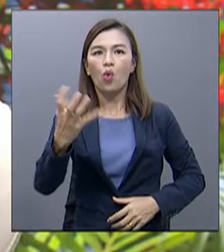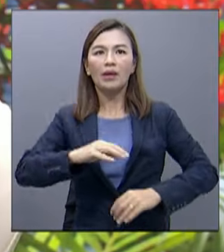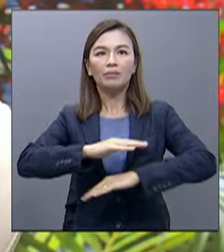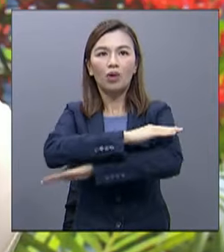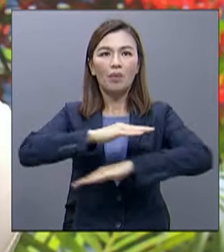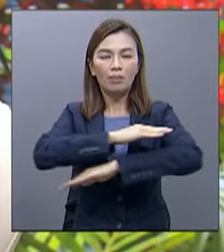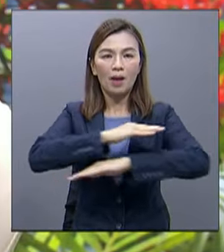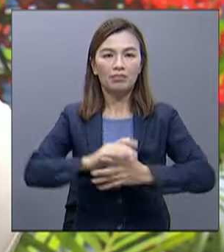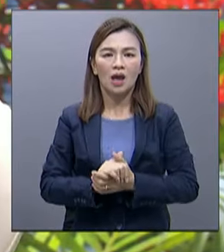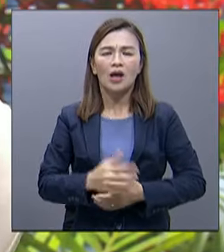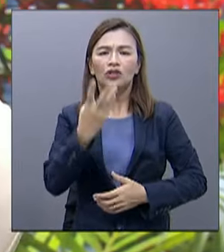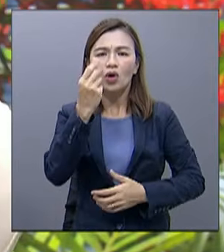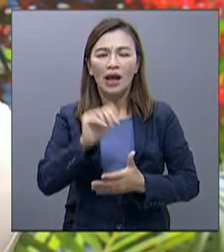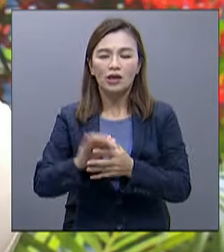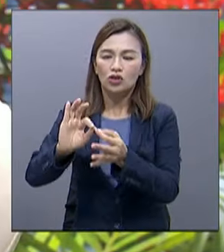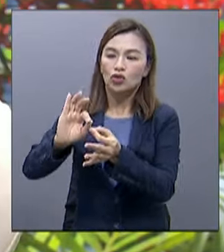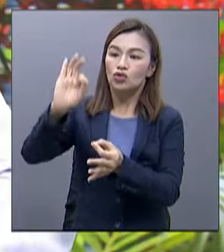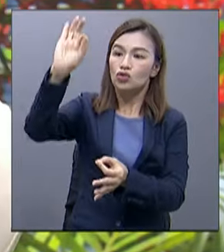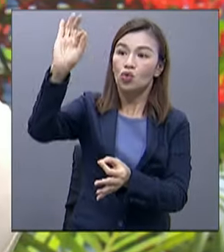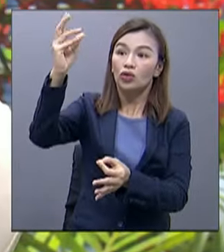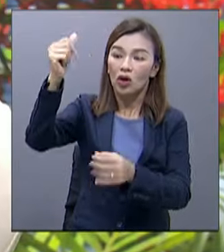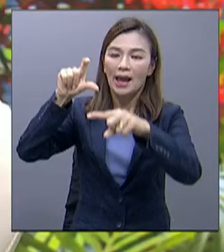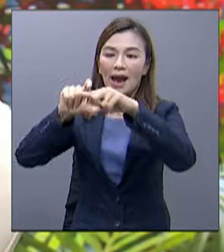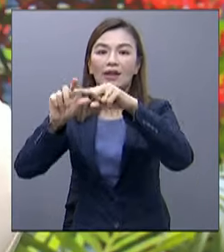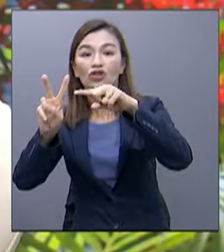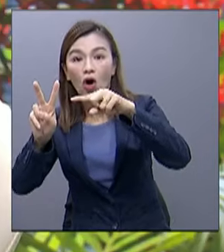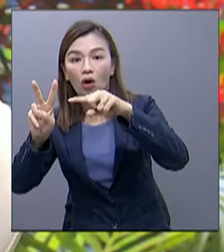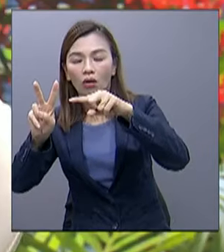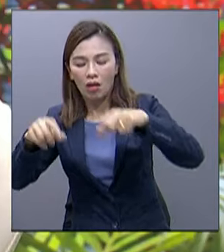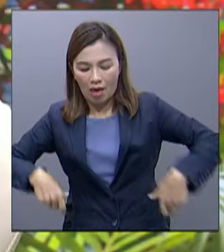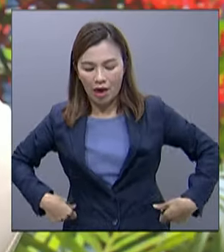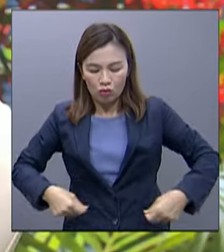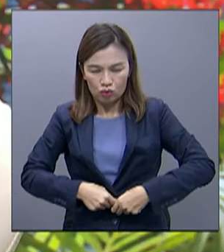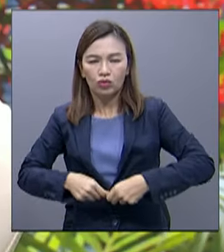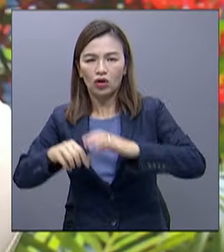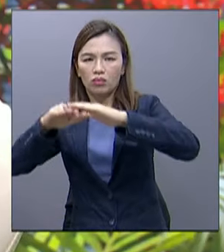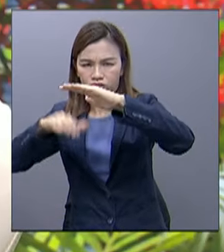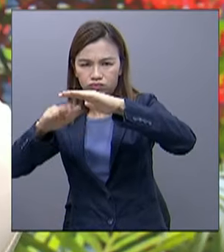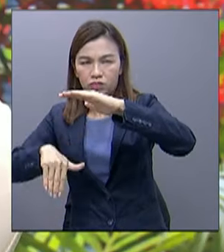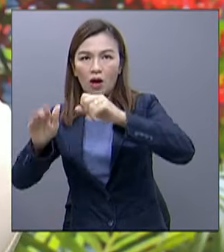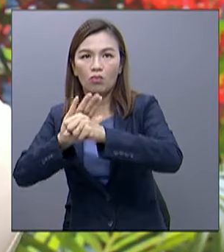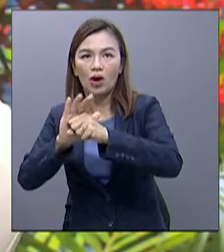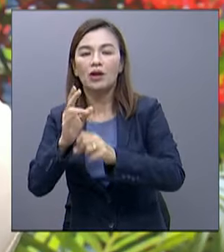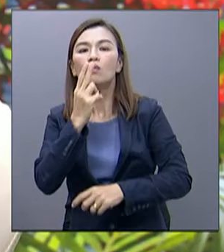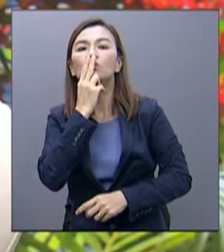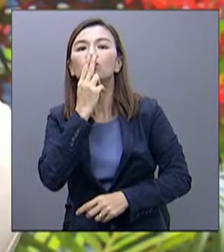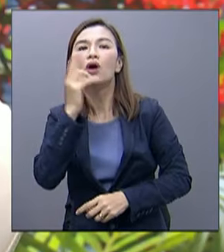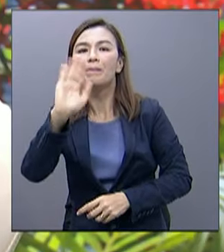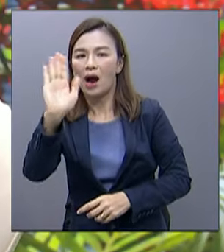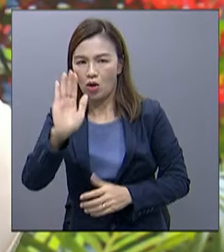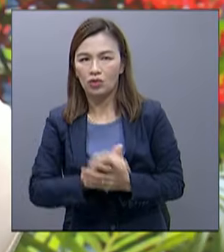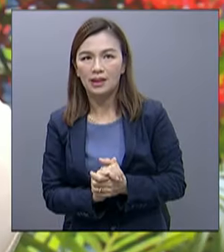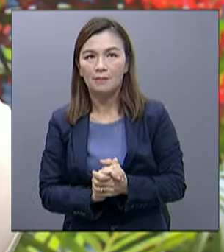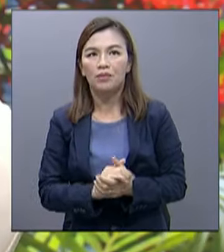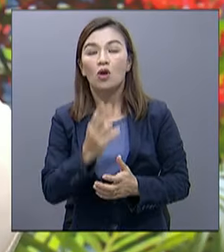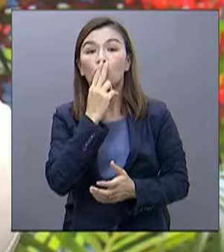สูงหาร 2อืนะครับวัดส่วนสูงแล้วหาร 2เอวไม่เกินนั้นนะครับแล้วก็สก็คือสูบบุหรี่ไม่สูบไม่ดมควับุหรี่รวมทั้ง